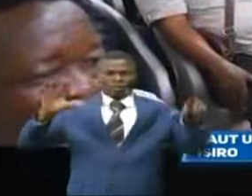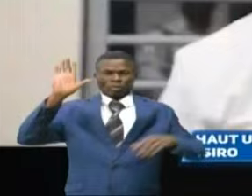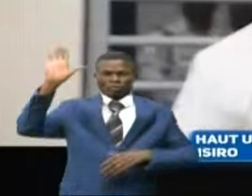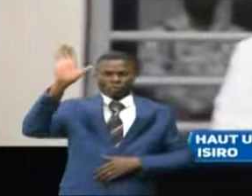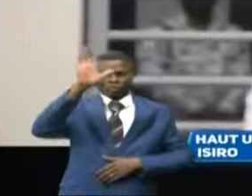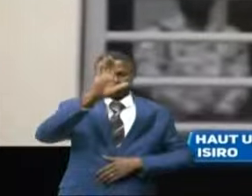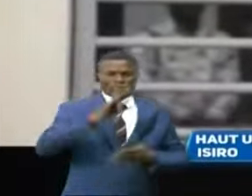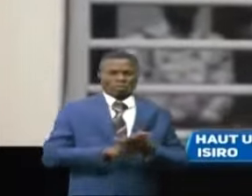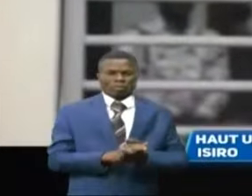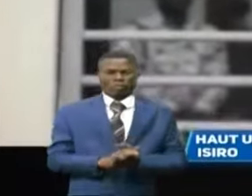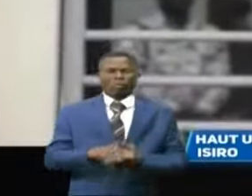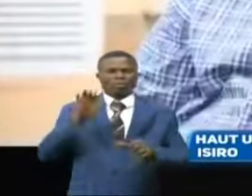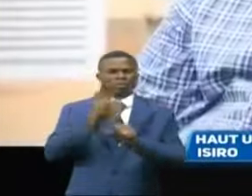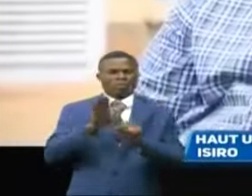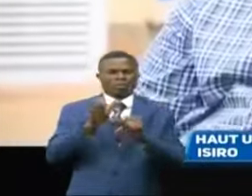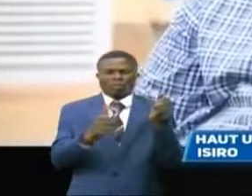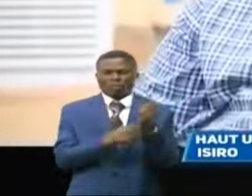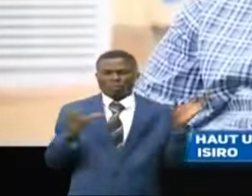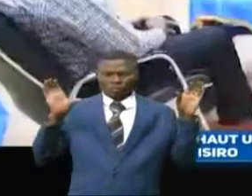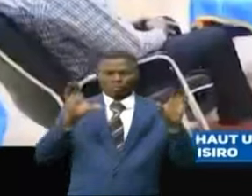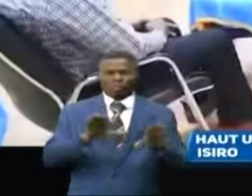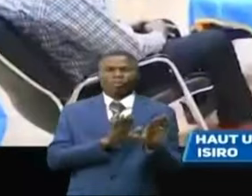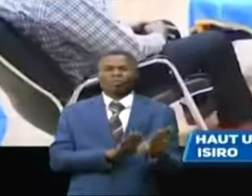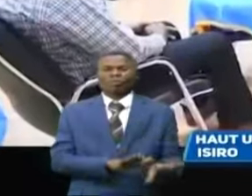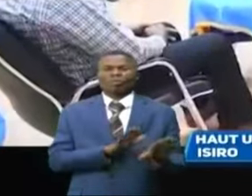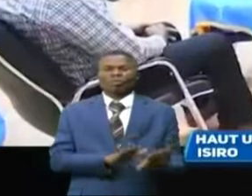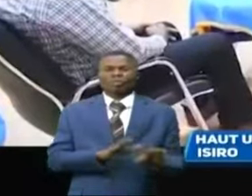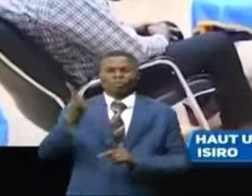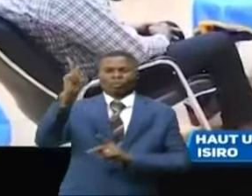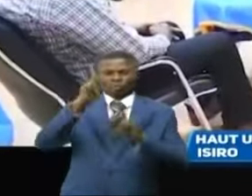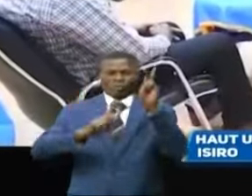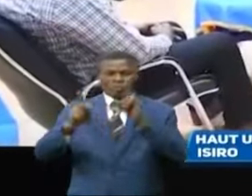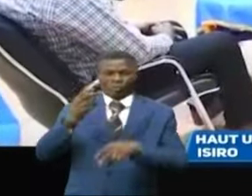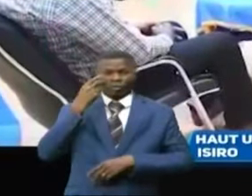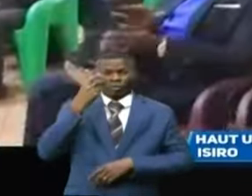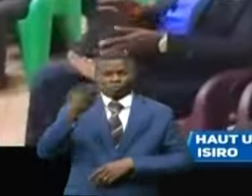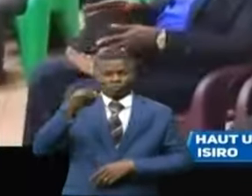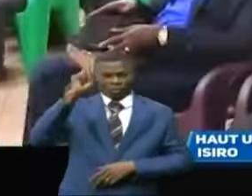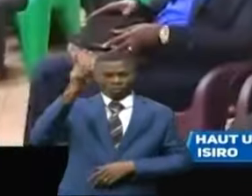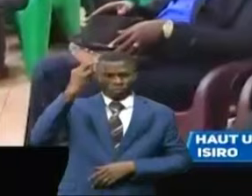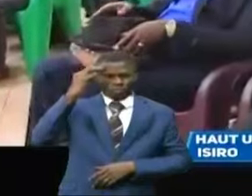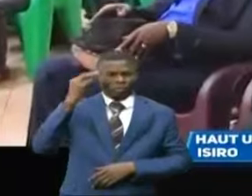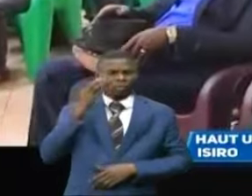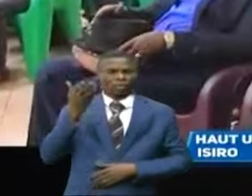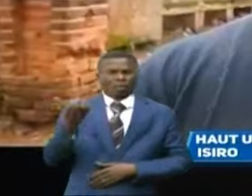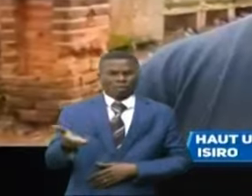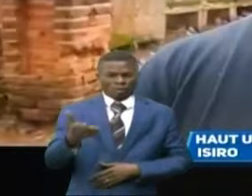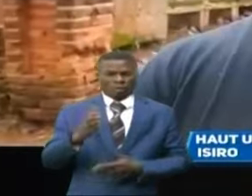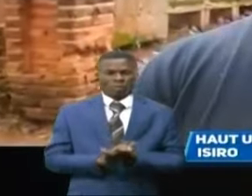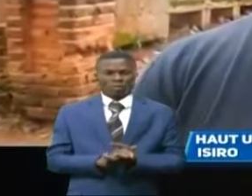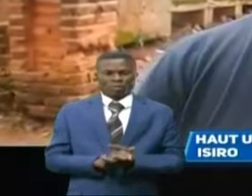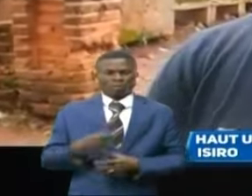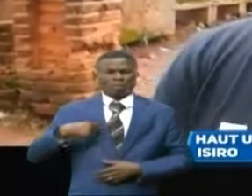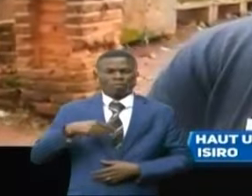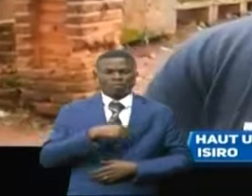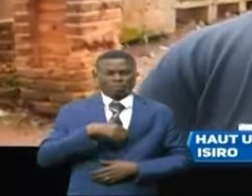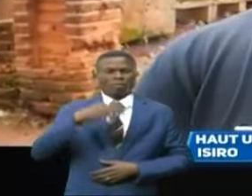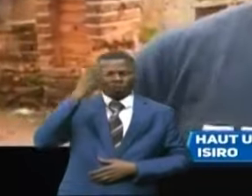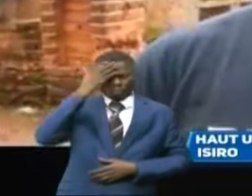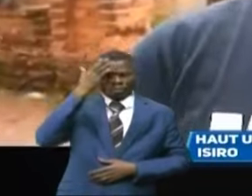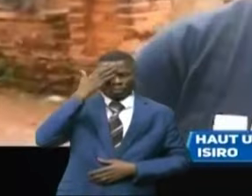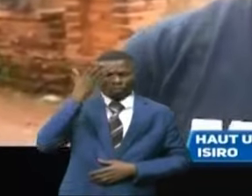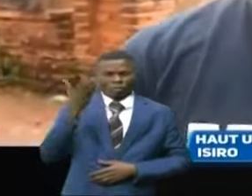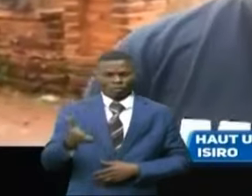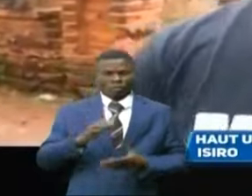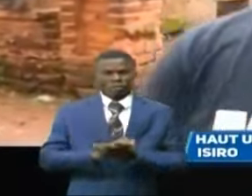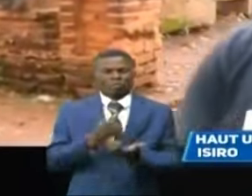la mobilisation est azimite, mais les attentes de la population sont aussi énorme. Tous une conscience. Nous